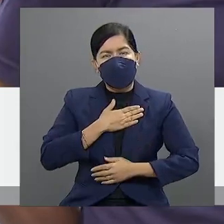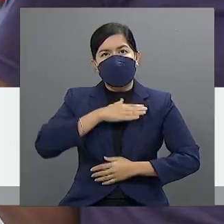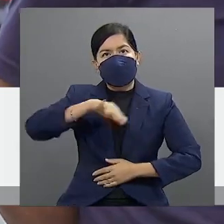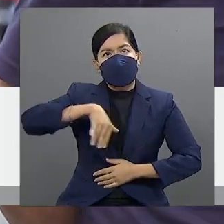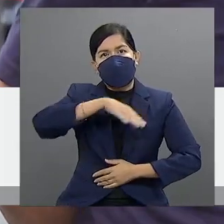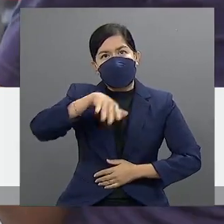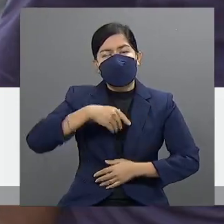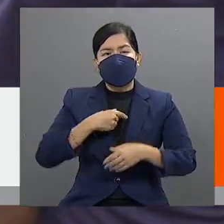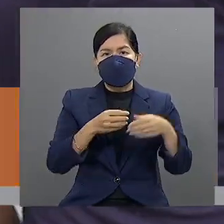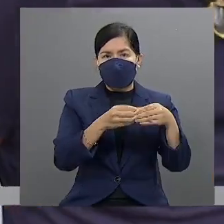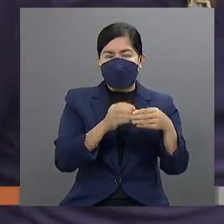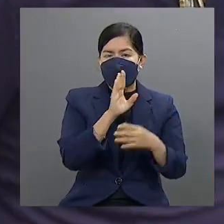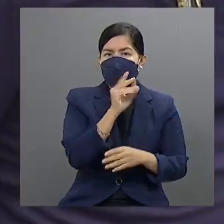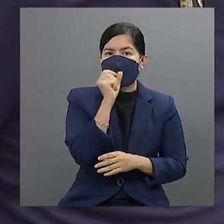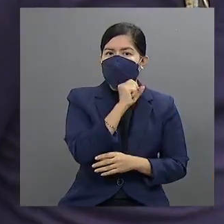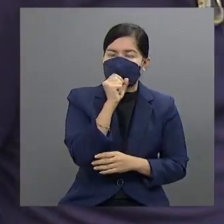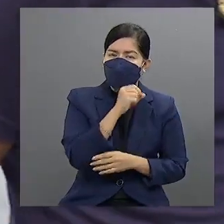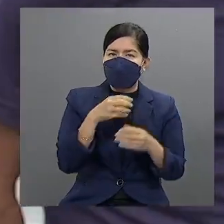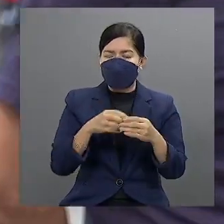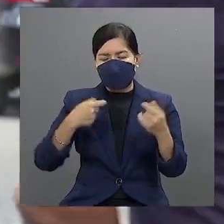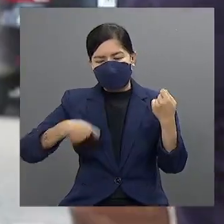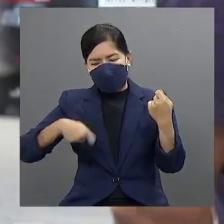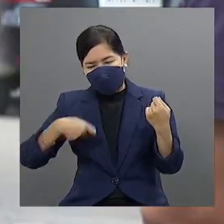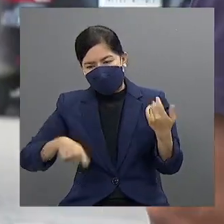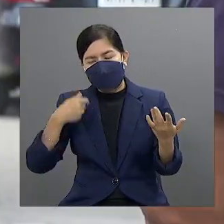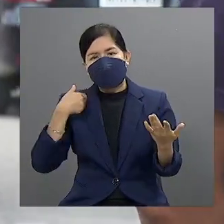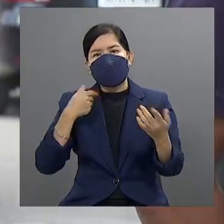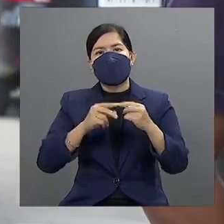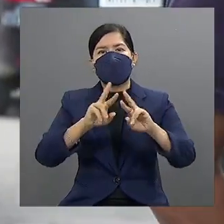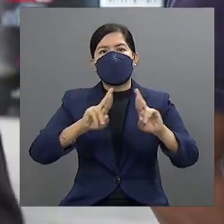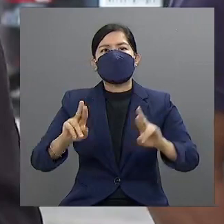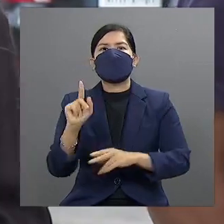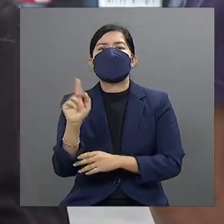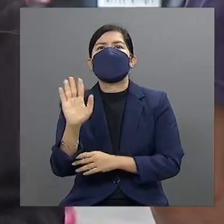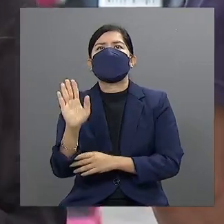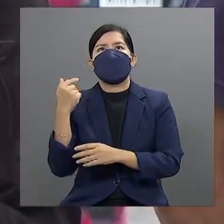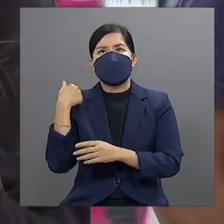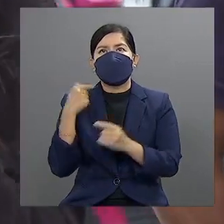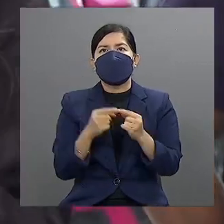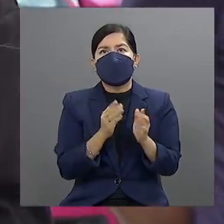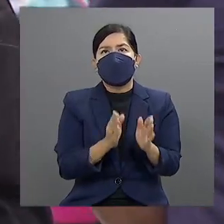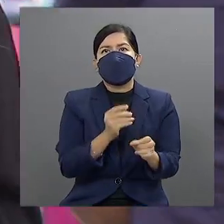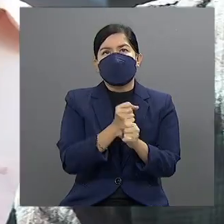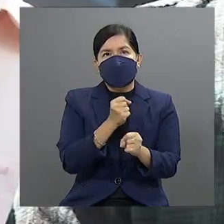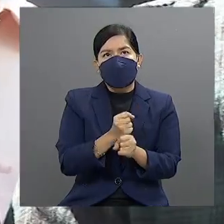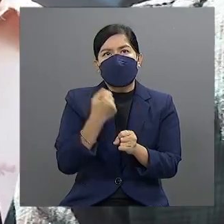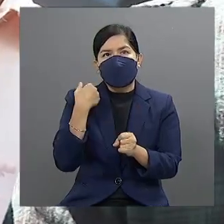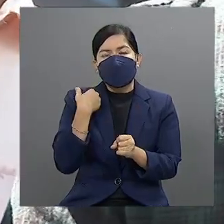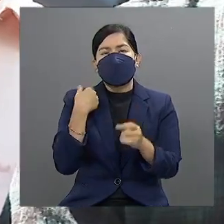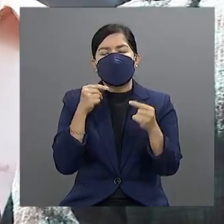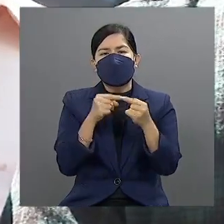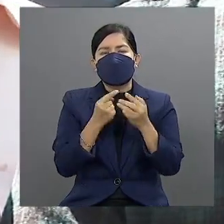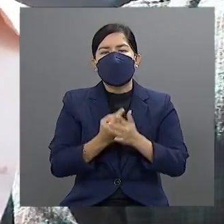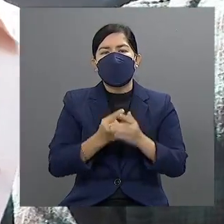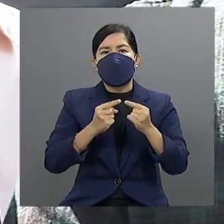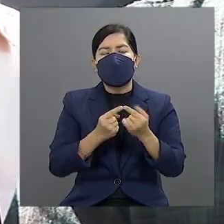ไม่ได้มีแค่ผู้ประกอบการเรามีพ่อครัวเรามีแม่ครัวเรามีพนักงานทำความสะอาดเรามีเด็กเสิร์ฟ เพราะฉะนั้